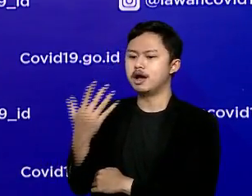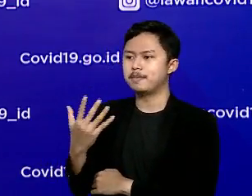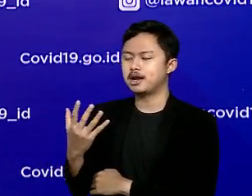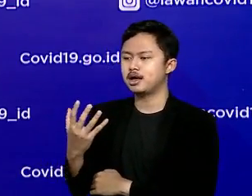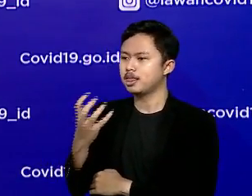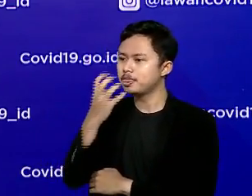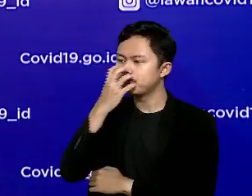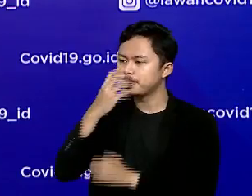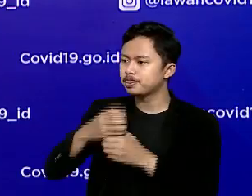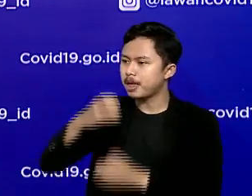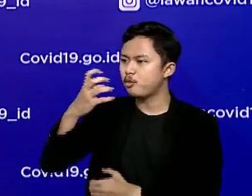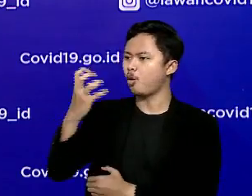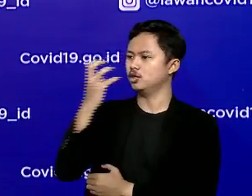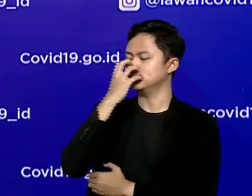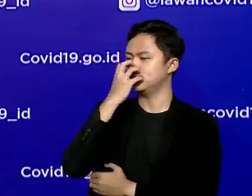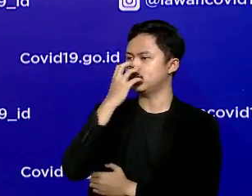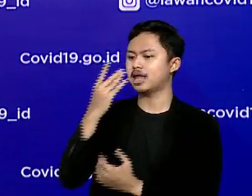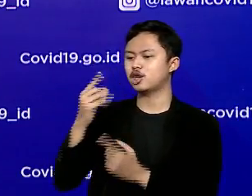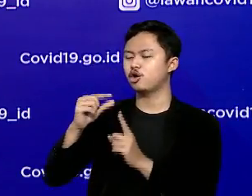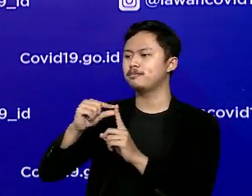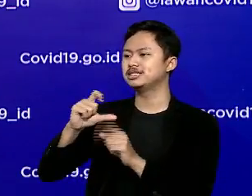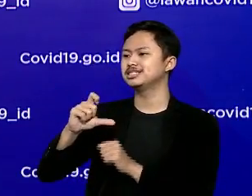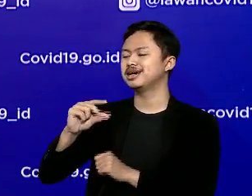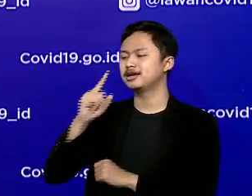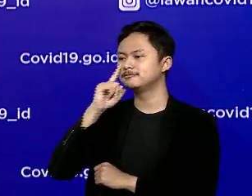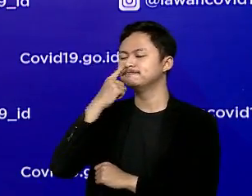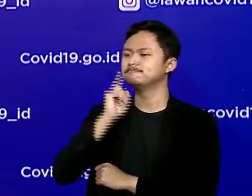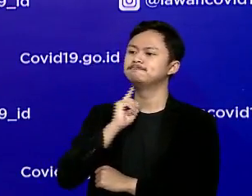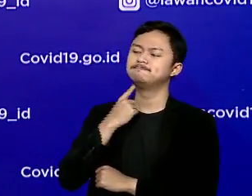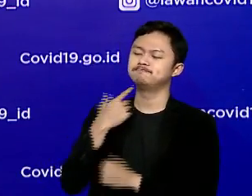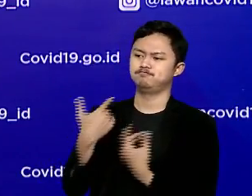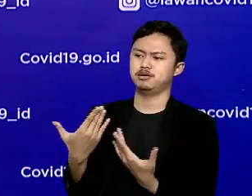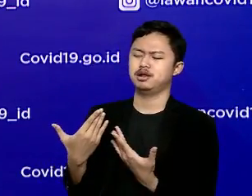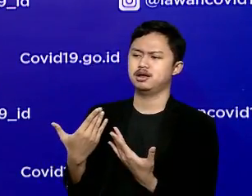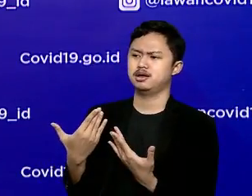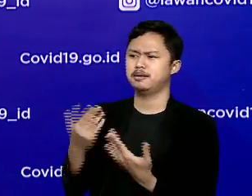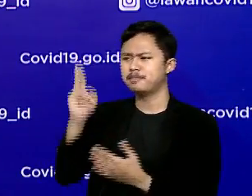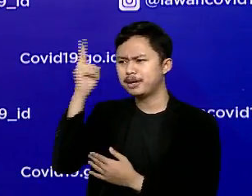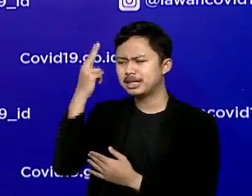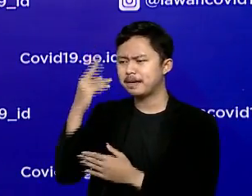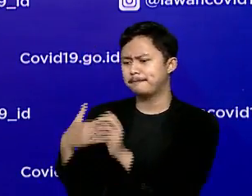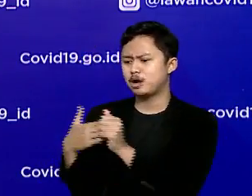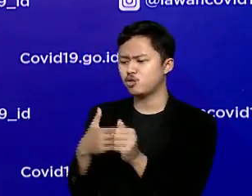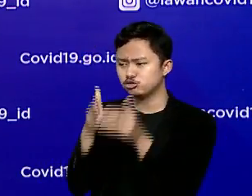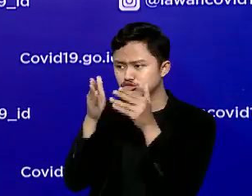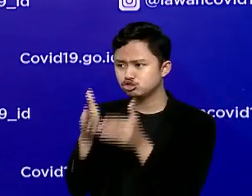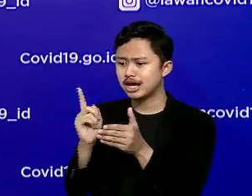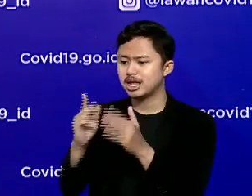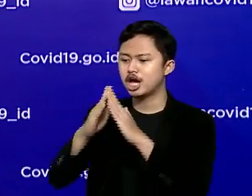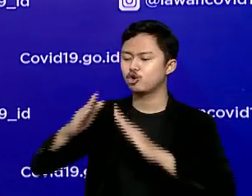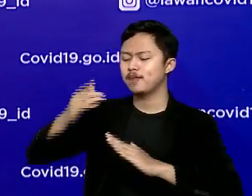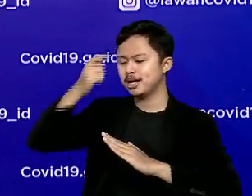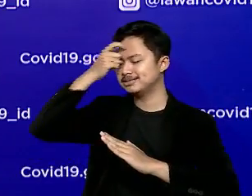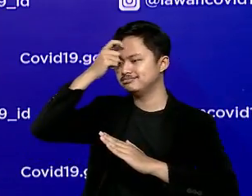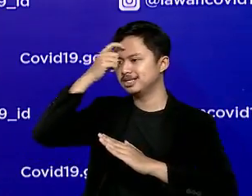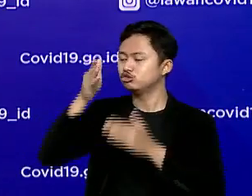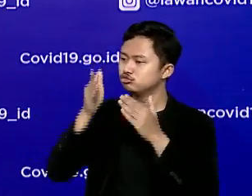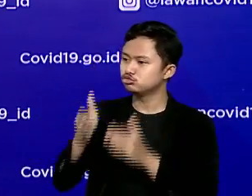persiapan pemeriksaan PCR dan antigen? Apakah pemerintah punya arahan khusus ke rumah sakit rujukan